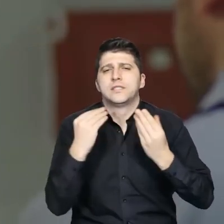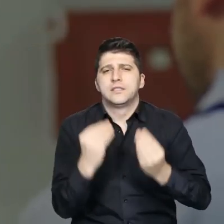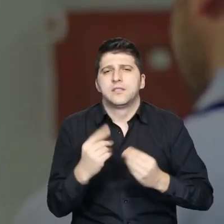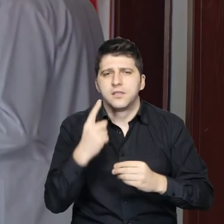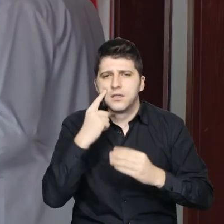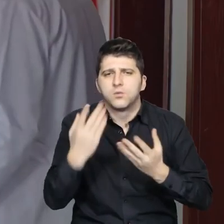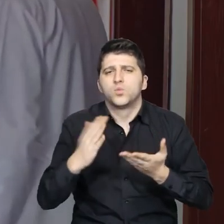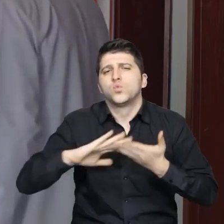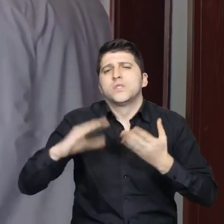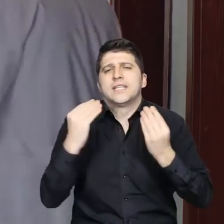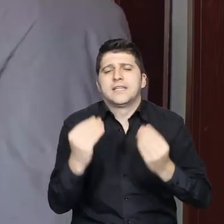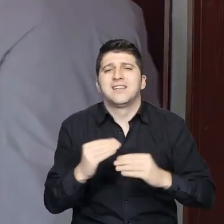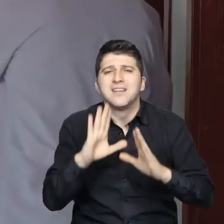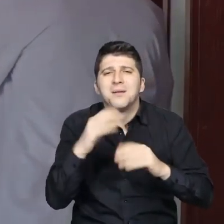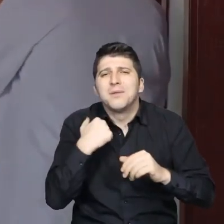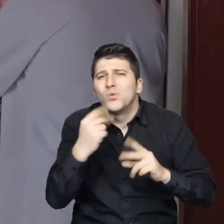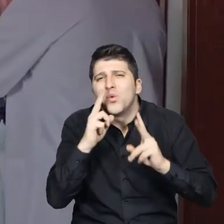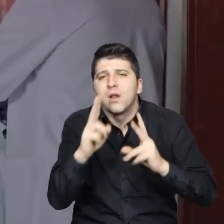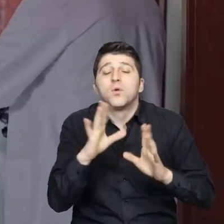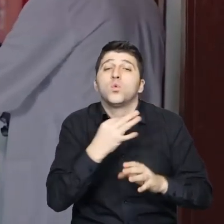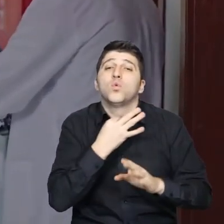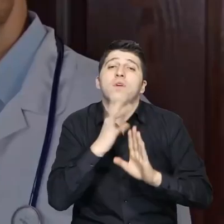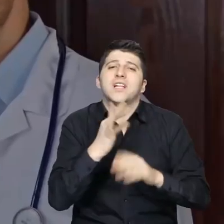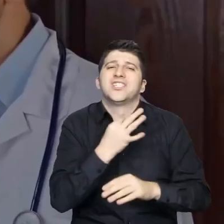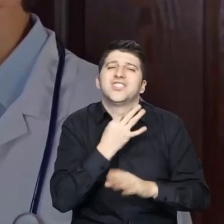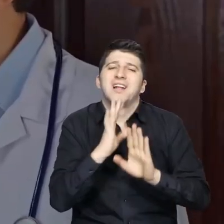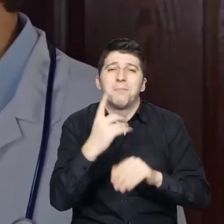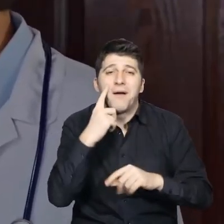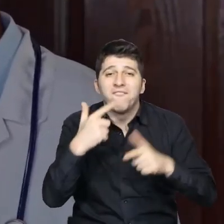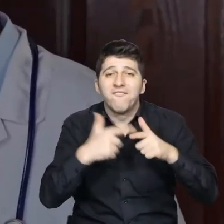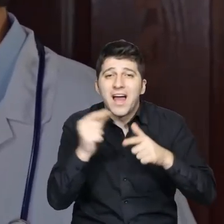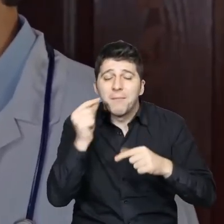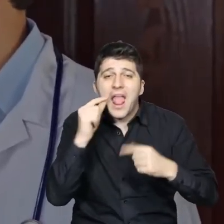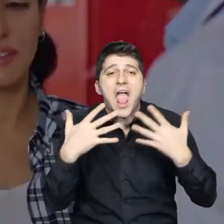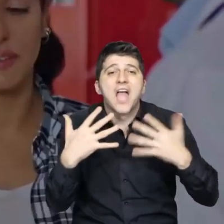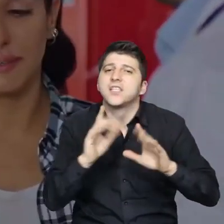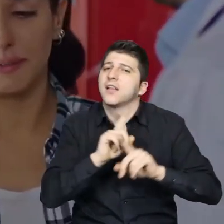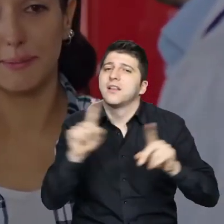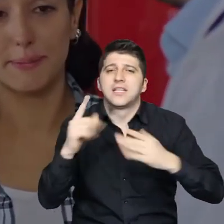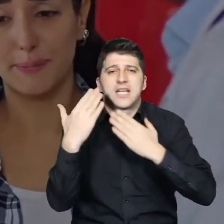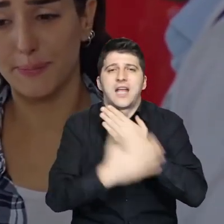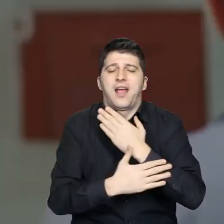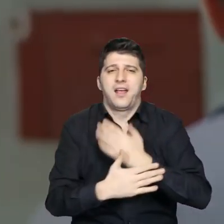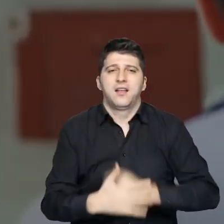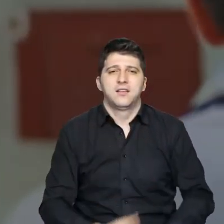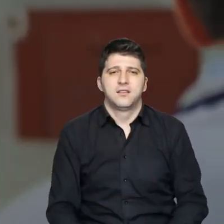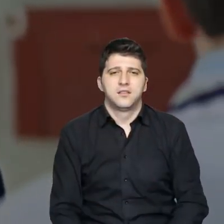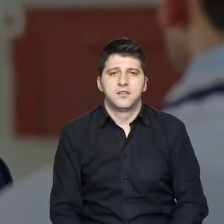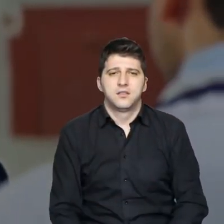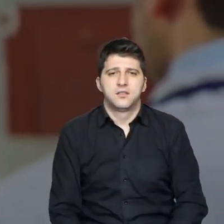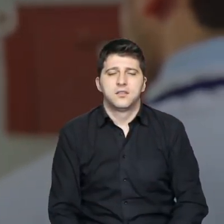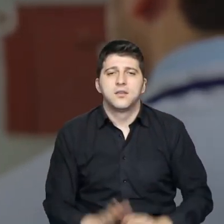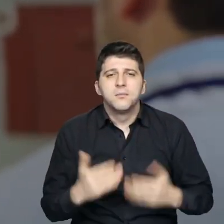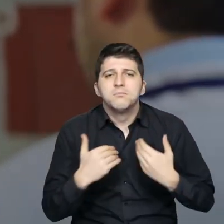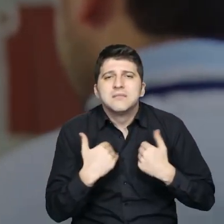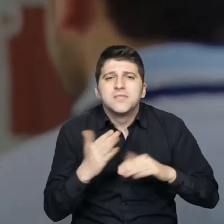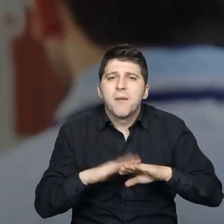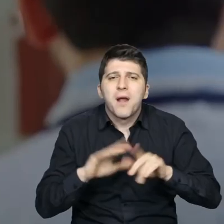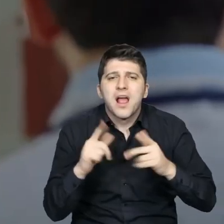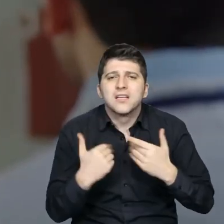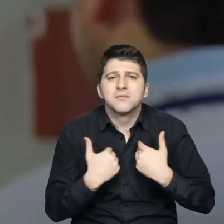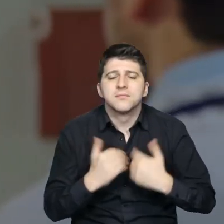durumu stabil. Peki, istiyorum. Lütfen, rica ediyorum. Bakın Faik Bey'in heyecanlanmaması gerekiyor. Peki bizim ne yapmamız